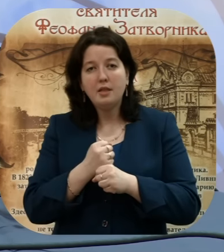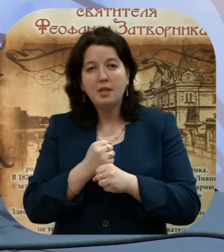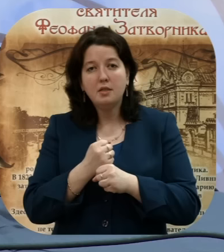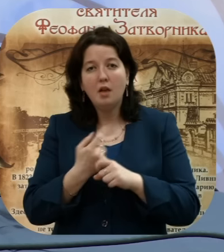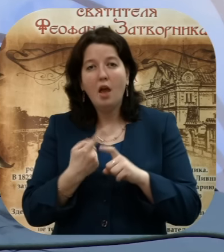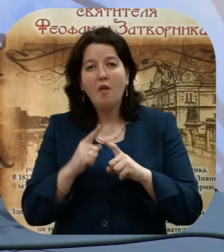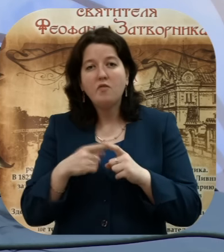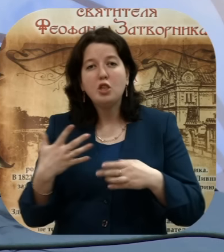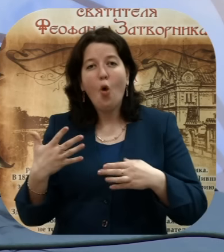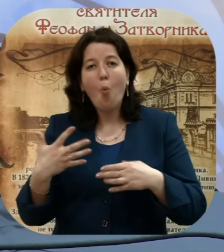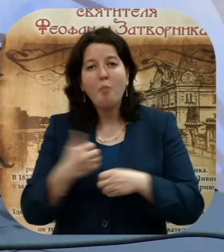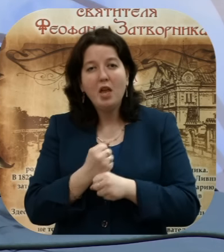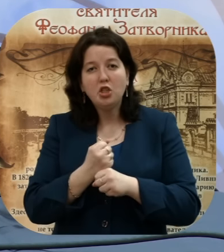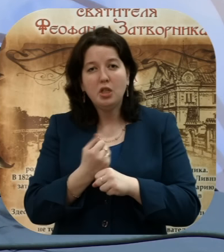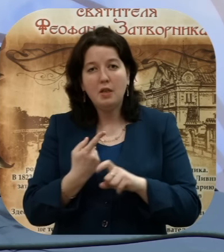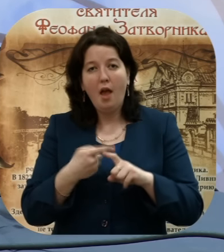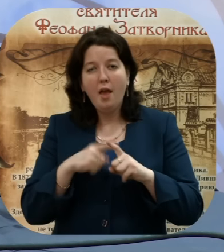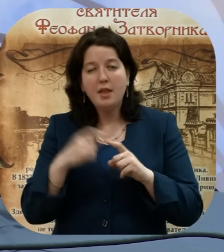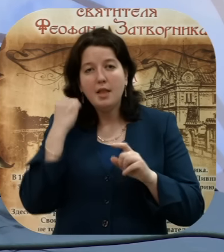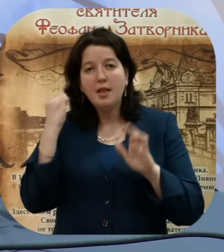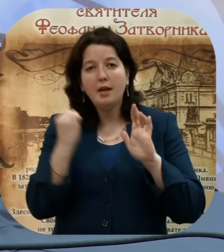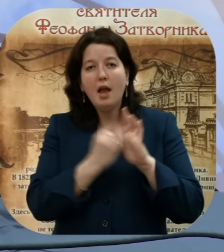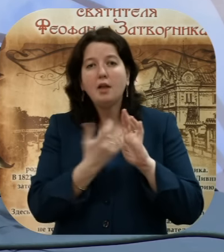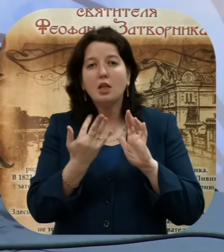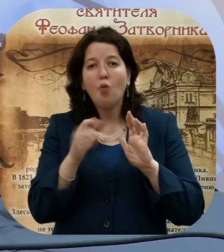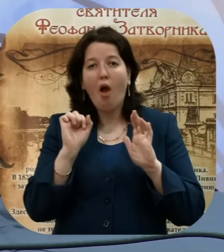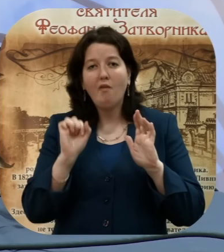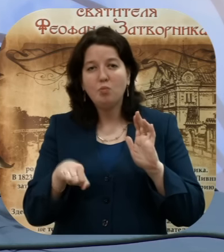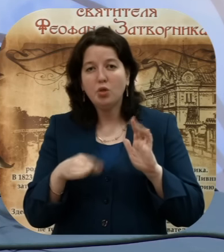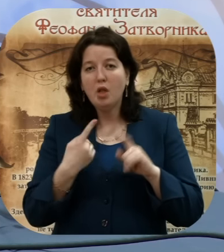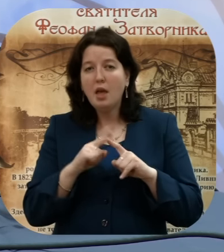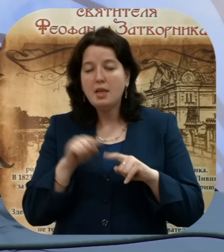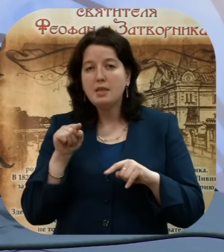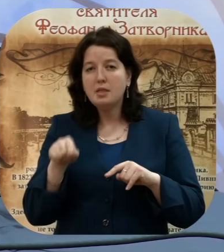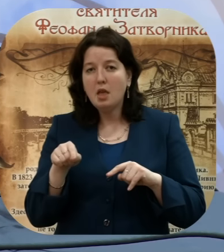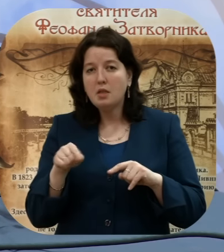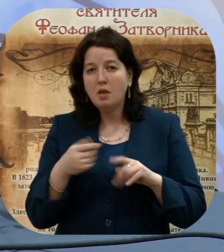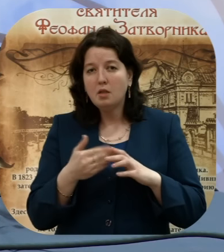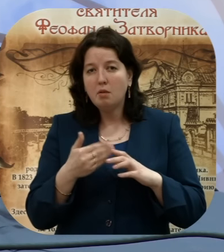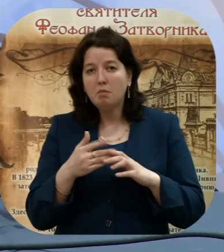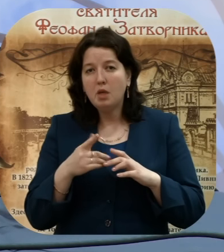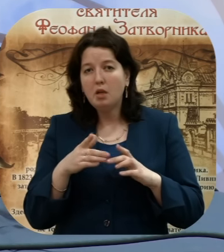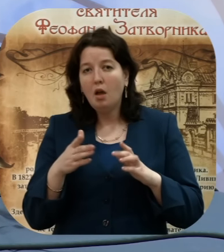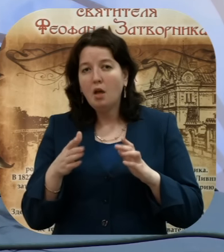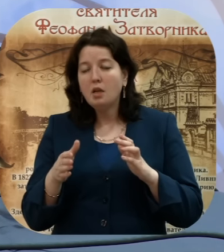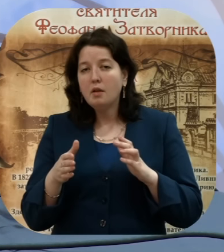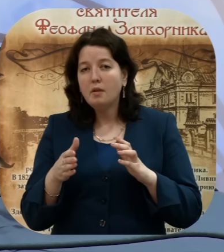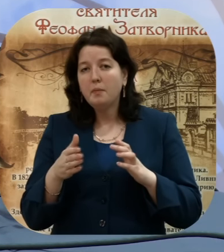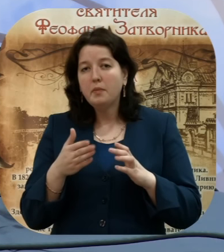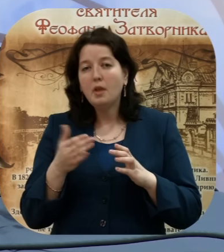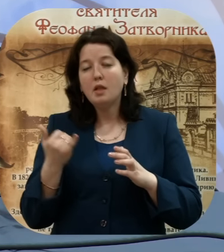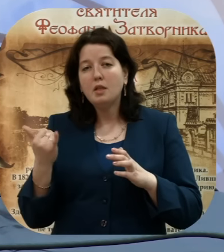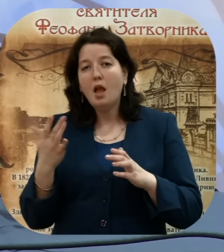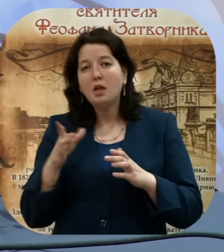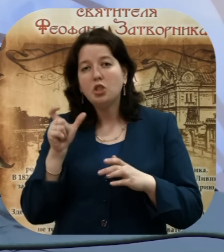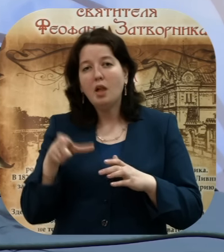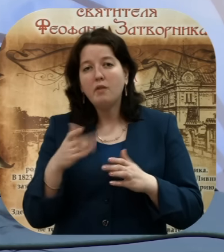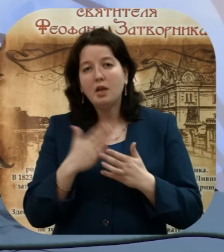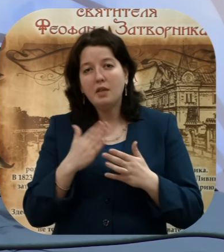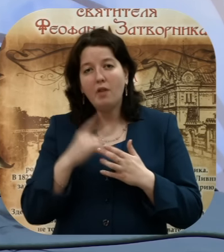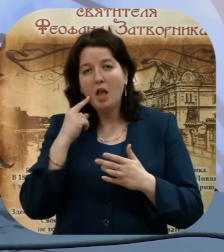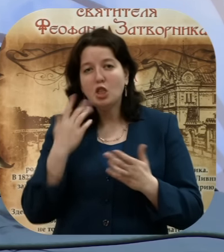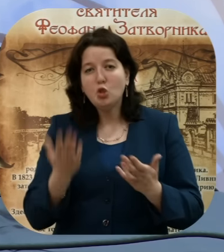есть уменьшить этот грех, насколько это возможно. И здесь уже судьей для человека является только его